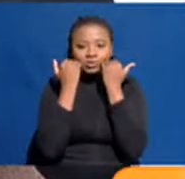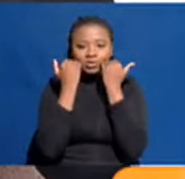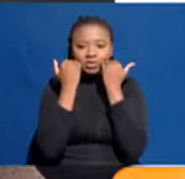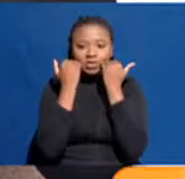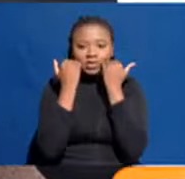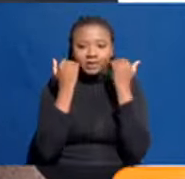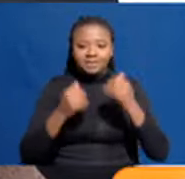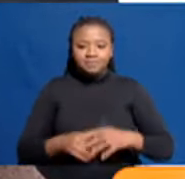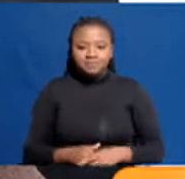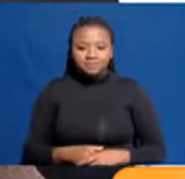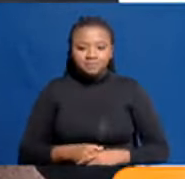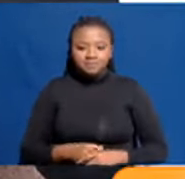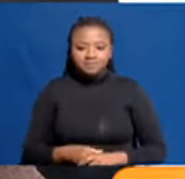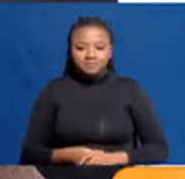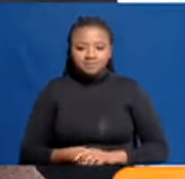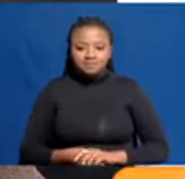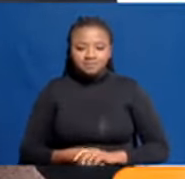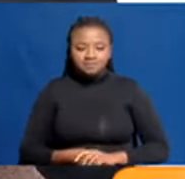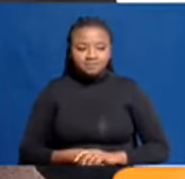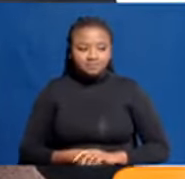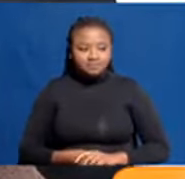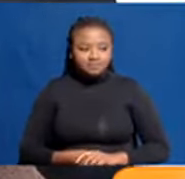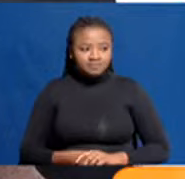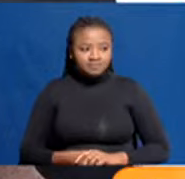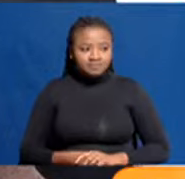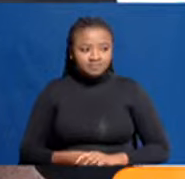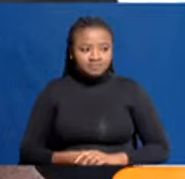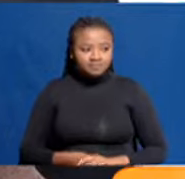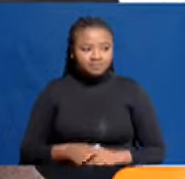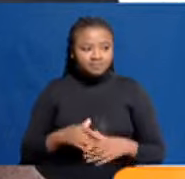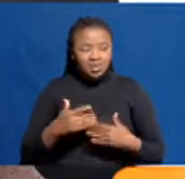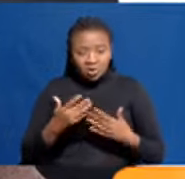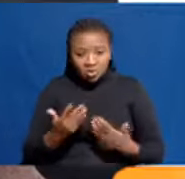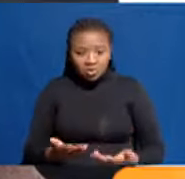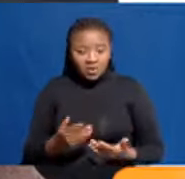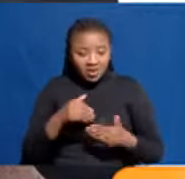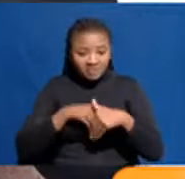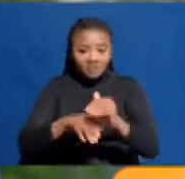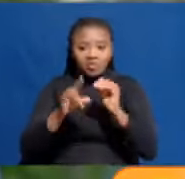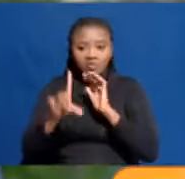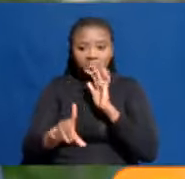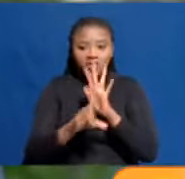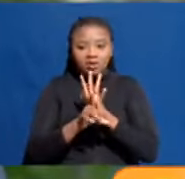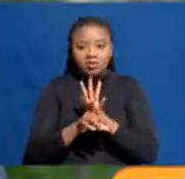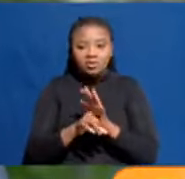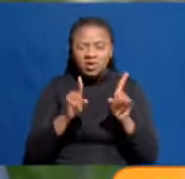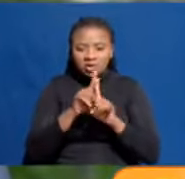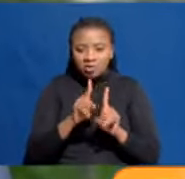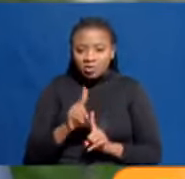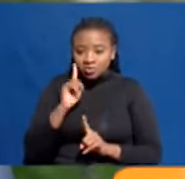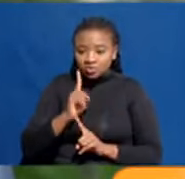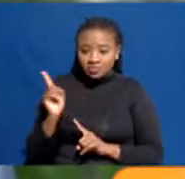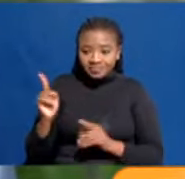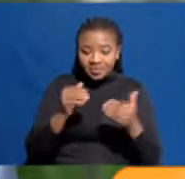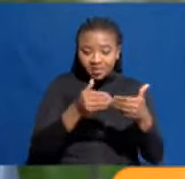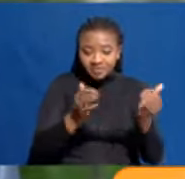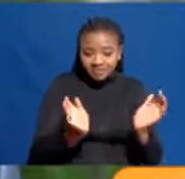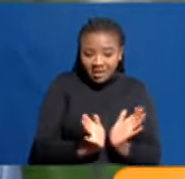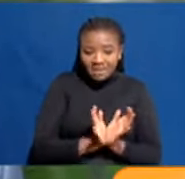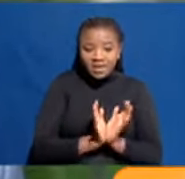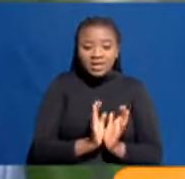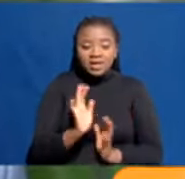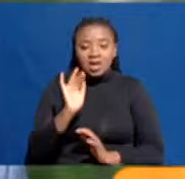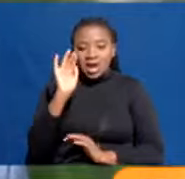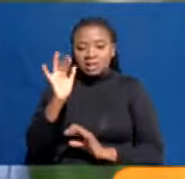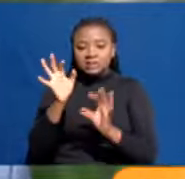wahukumiwe ama waachiliwe kufuatana na sheria ya serikali. The family is also asking the Azimio